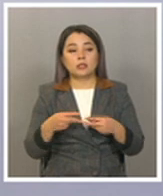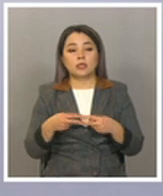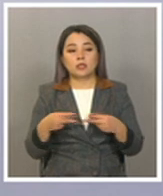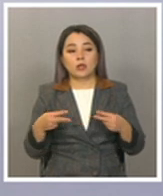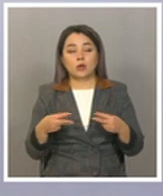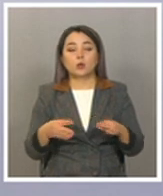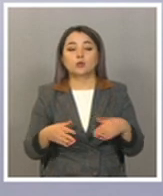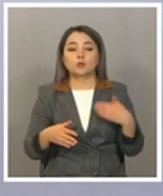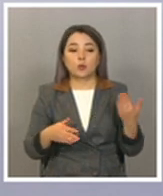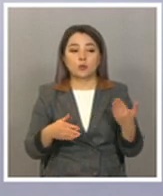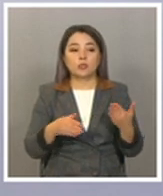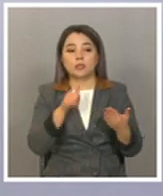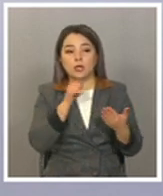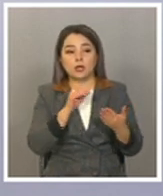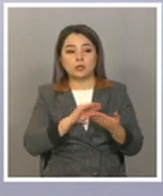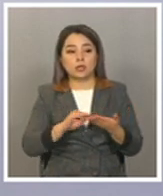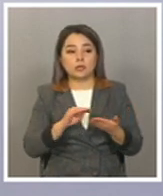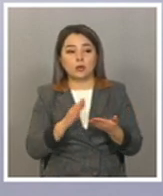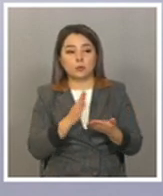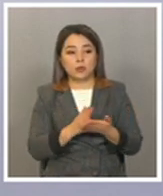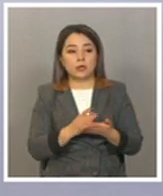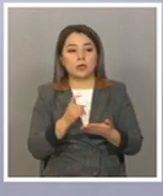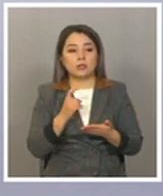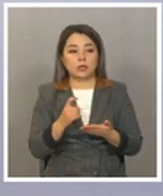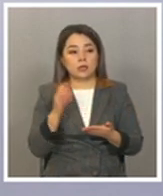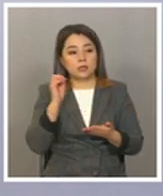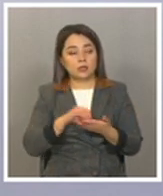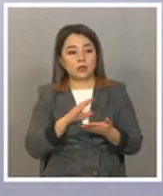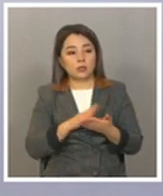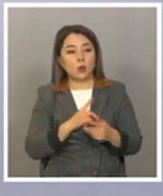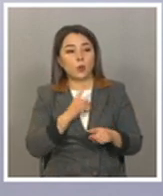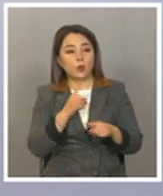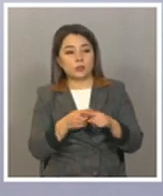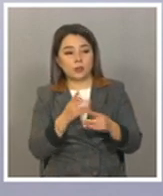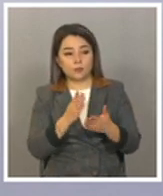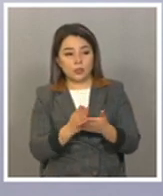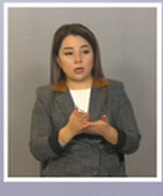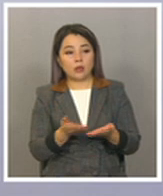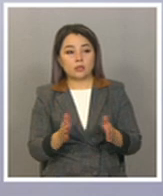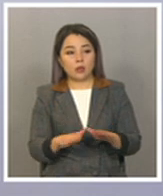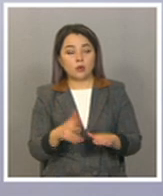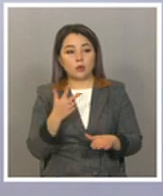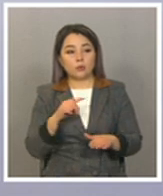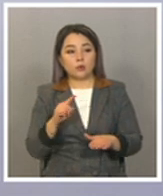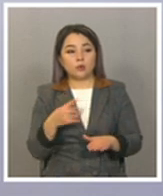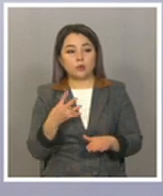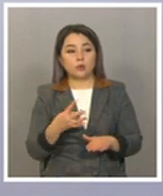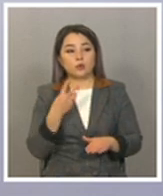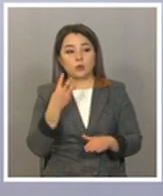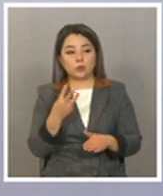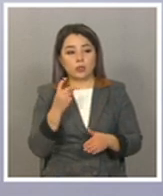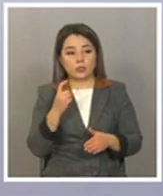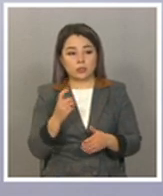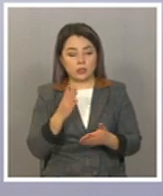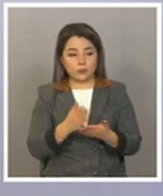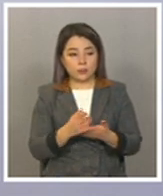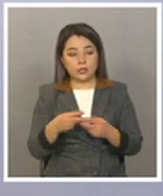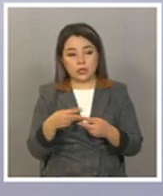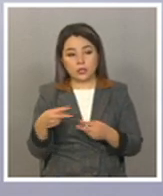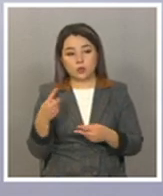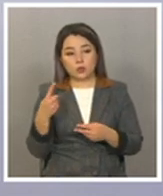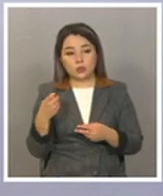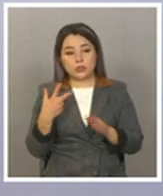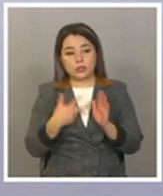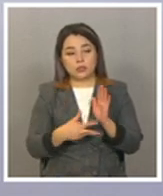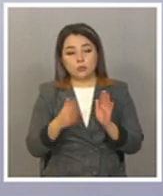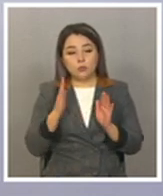жағындағы өрнекті ықшамдаймыз, яғни x-тің коэффициенттерін қосамыз, сонда 3/4-тен 3x тең 180